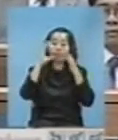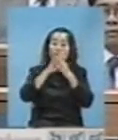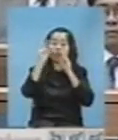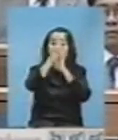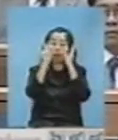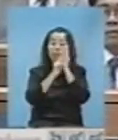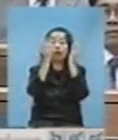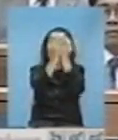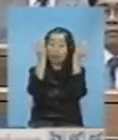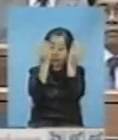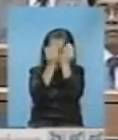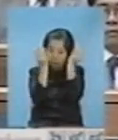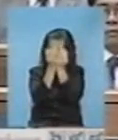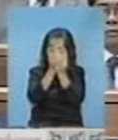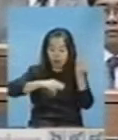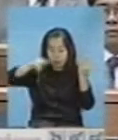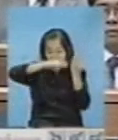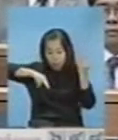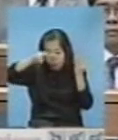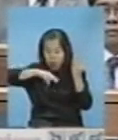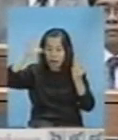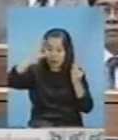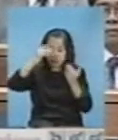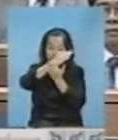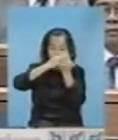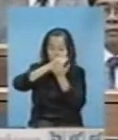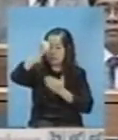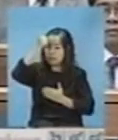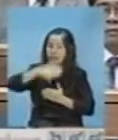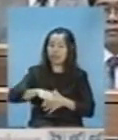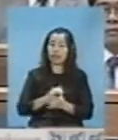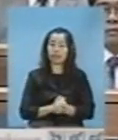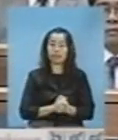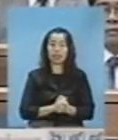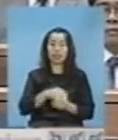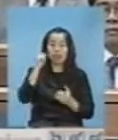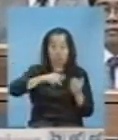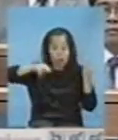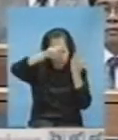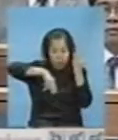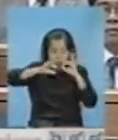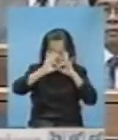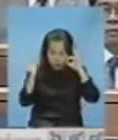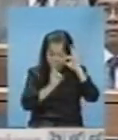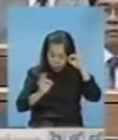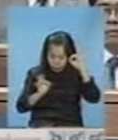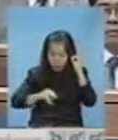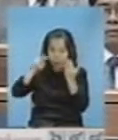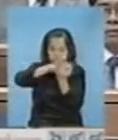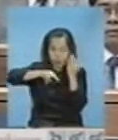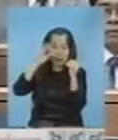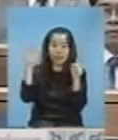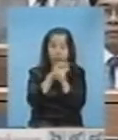งกราบเรียนกับท่านประธานว่าจะดูแต่ที่มาครึ่งเดียวไม่ได้เราจะต้องมาดูที่เนื้อหาด้วย